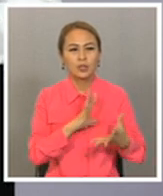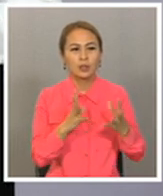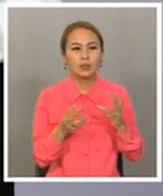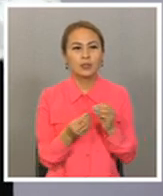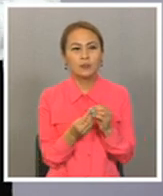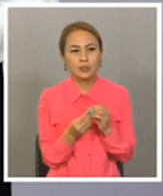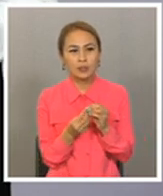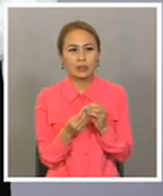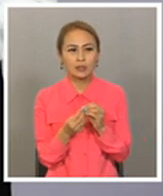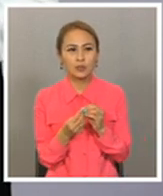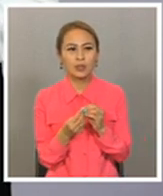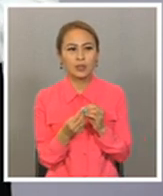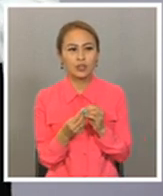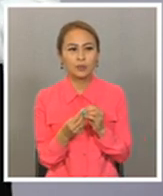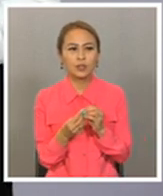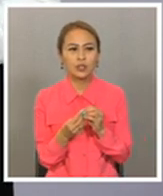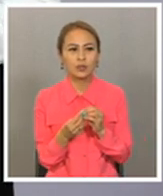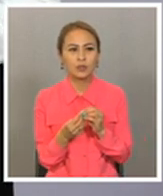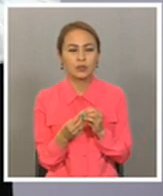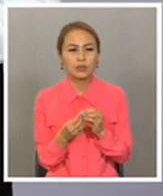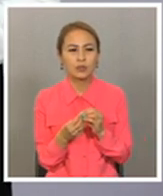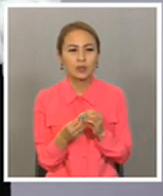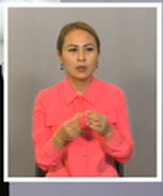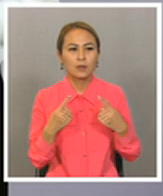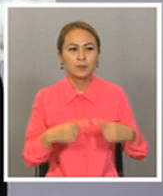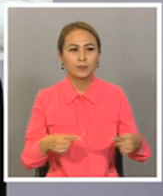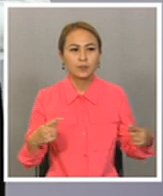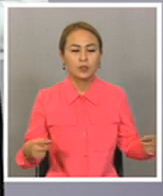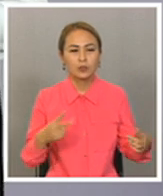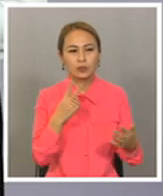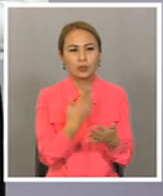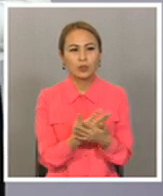бәрі. Бұл сөздер арқылы жасалатын есімдіктің түрі